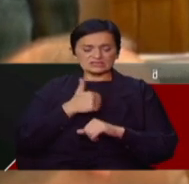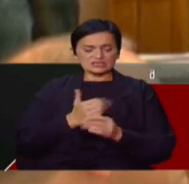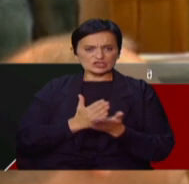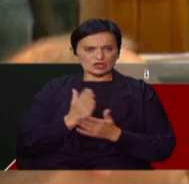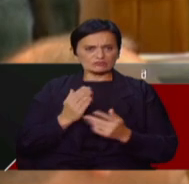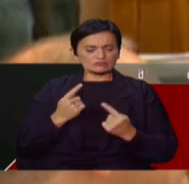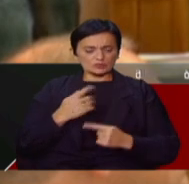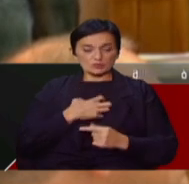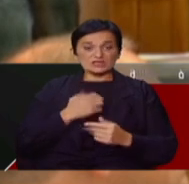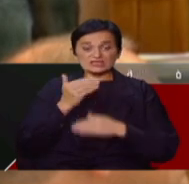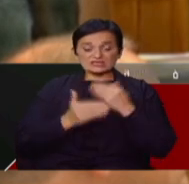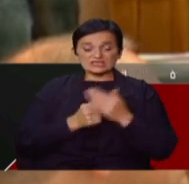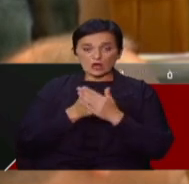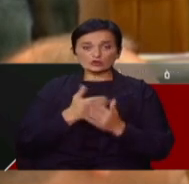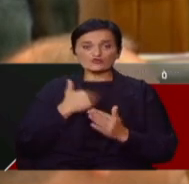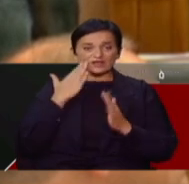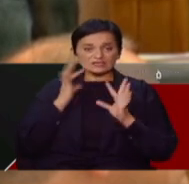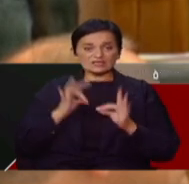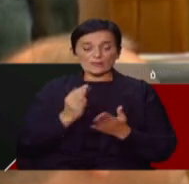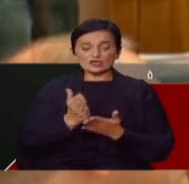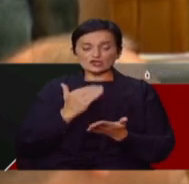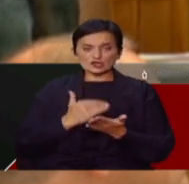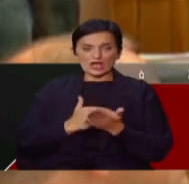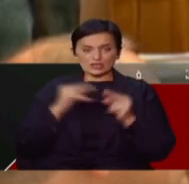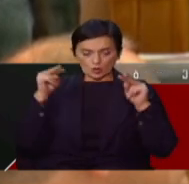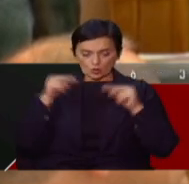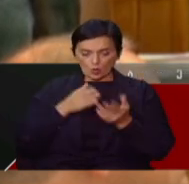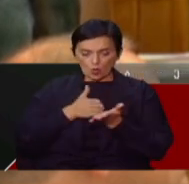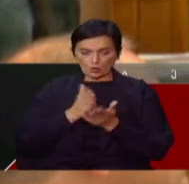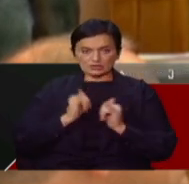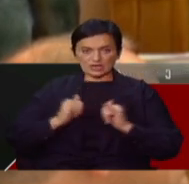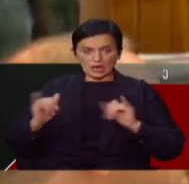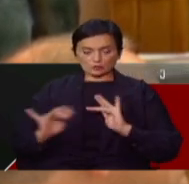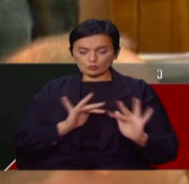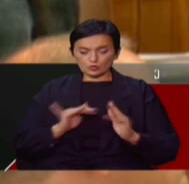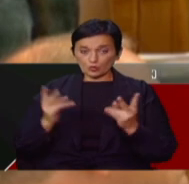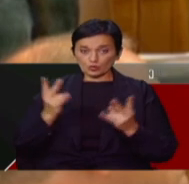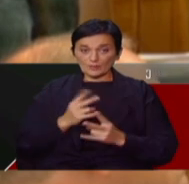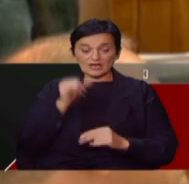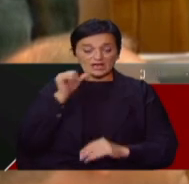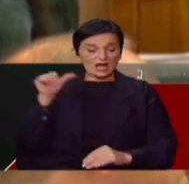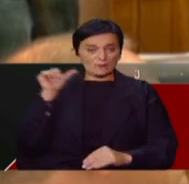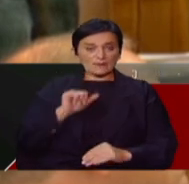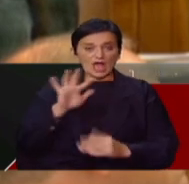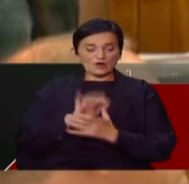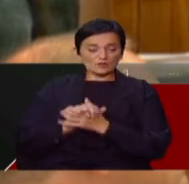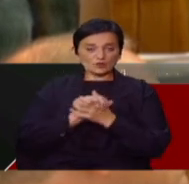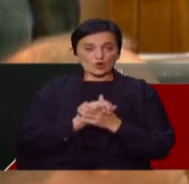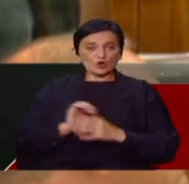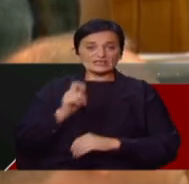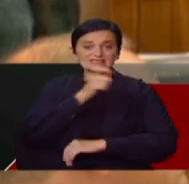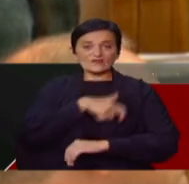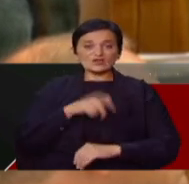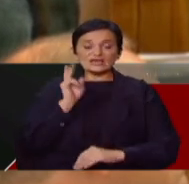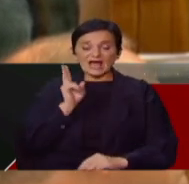უდავოა. წარმატების მისაღწევად ჩვენ სამართლიანი და შედეგებზე ორიენტირებული გაფართოების პროცესი გვჭირდება. გასულ წელს ევროკავშირმა ევროკავშირის